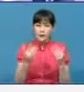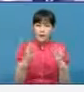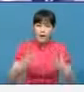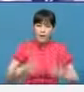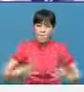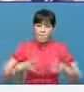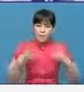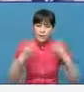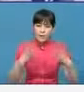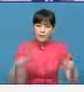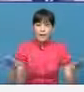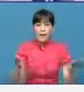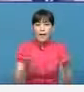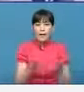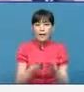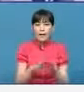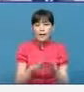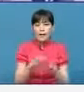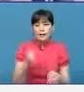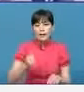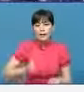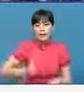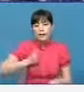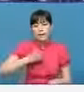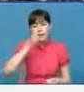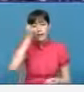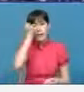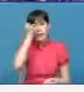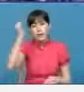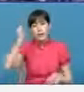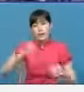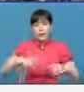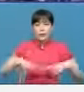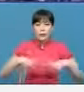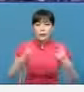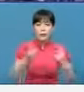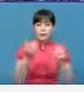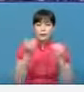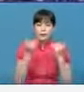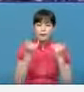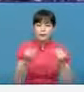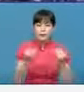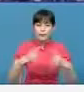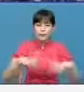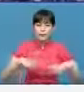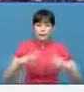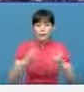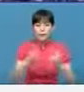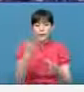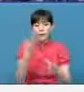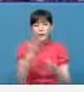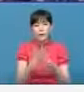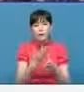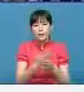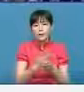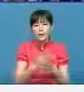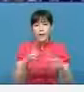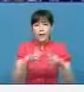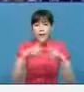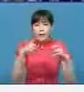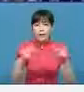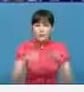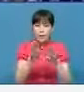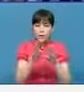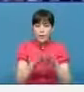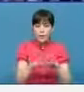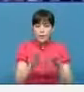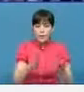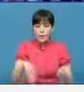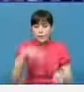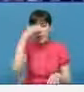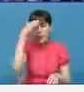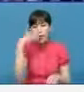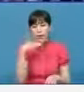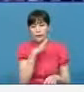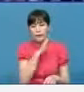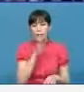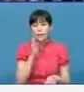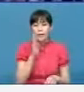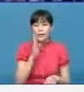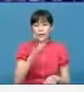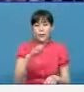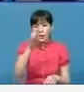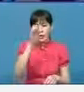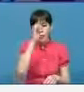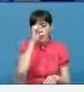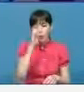мереке қарсаңында еңселі ескерткіш бой тіктеді. Оның орнатылуына атсалысқан мектеп оқушыларының ата-аналары. Ел үшін